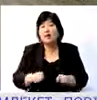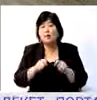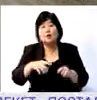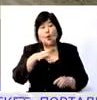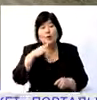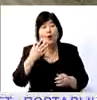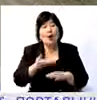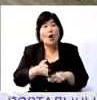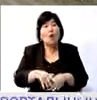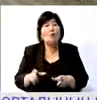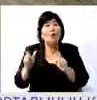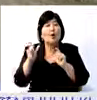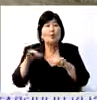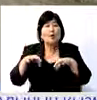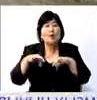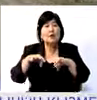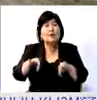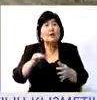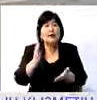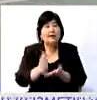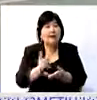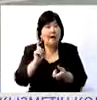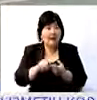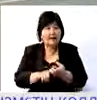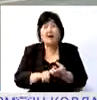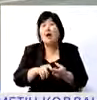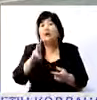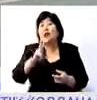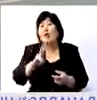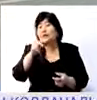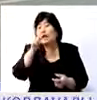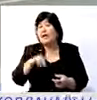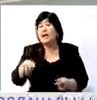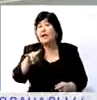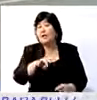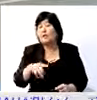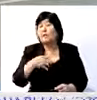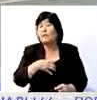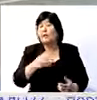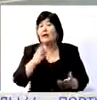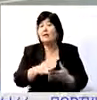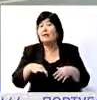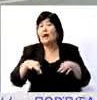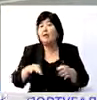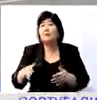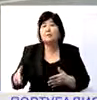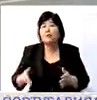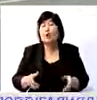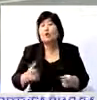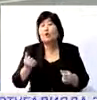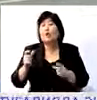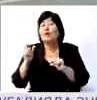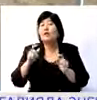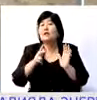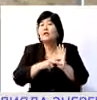көбі ауыр жүк тасымалымен айналысатын автокөліктерге қатысты. Наурыз айынан бастап республикалық маңызы бар автомобиль жолдарында жүктемесі